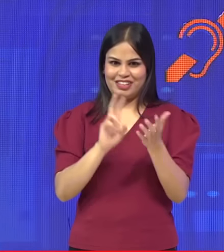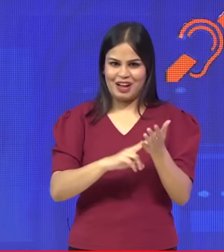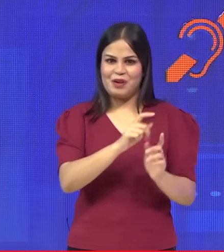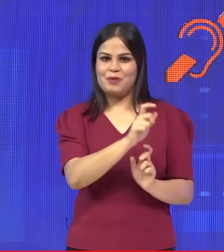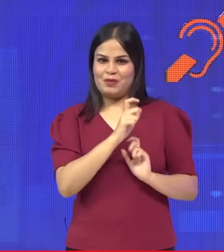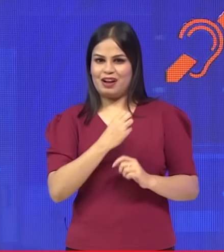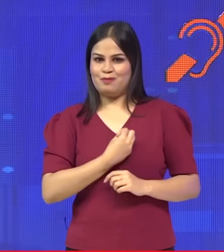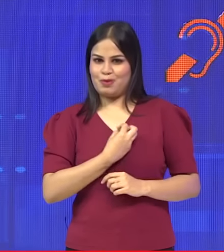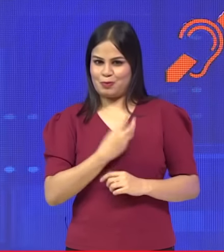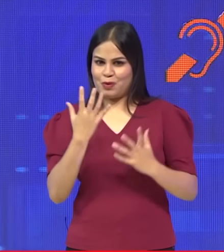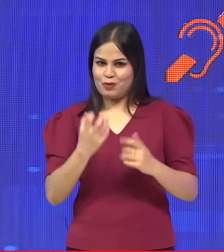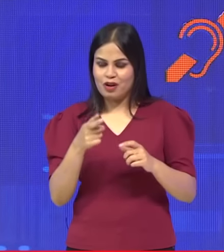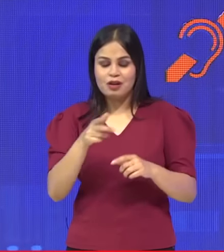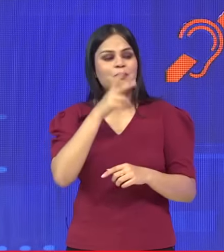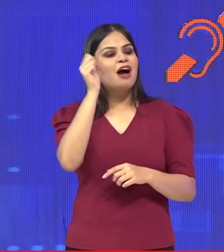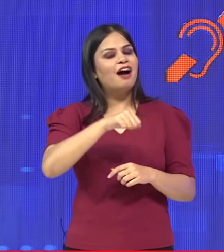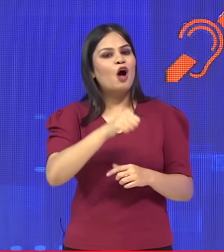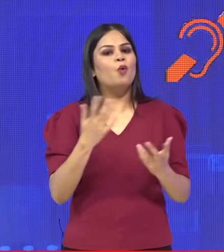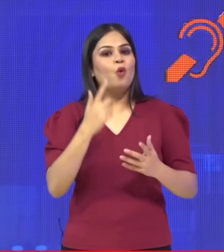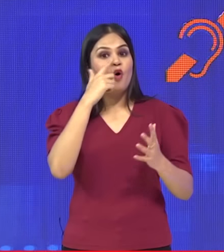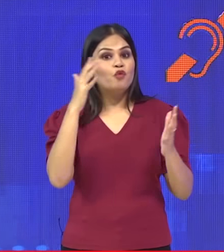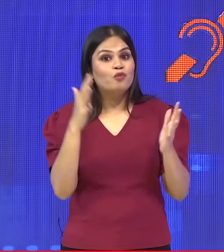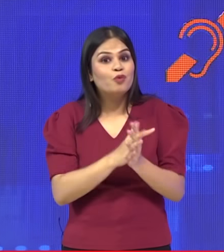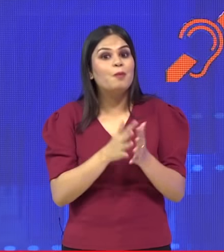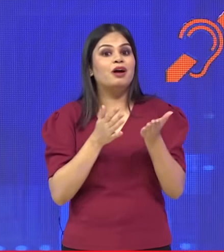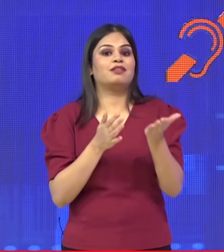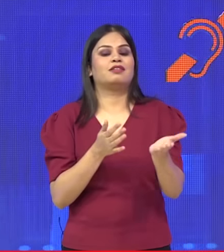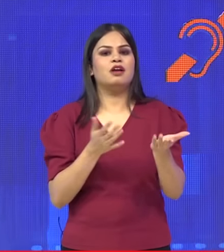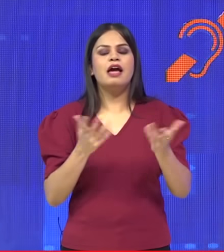और जान भी सो डेट वे मीन और इट्स एक्चुअली